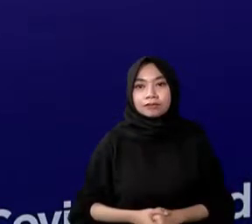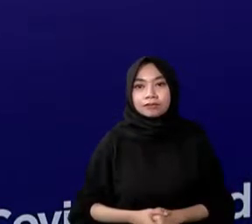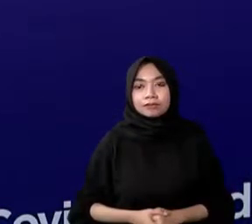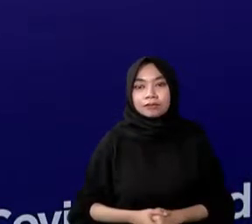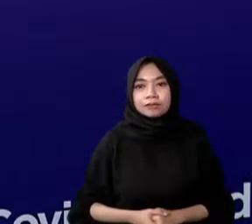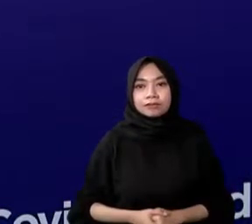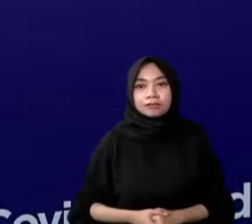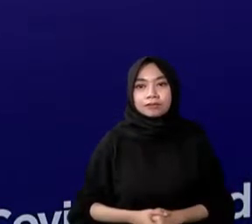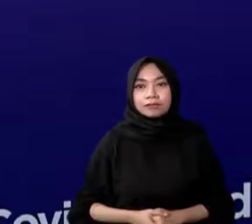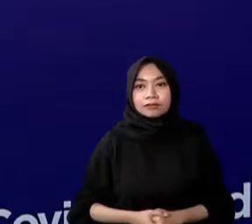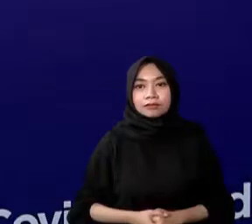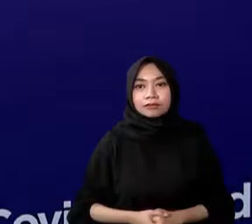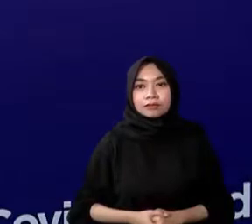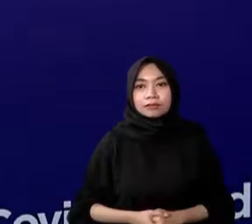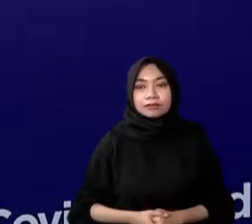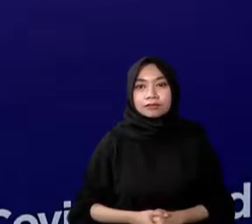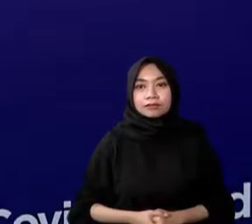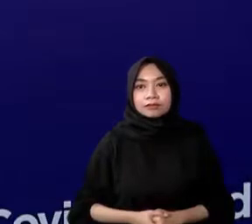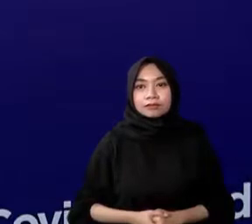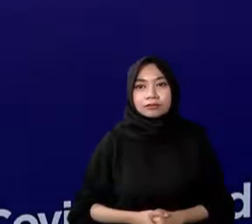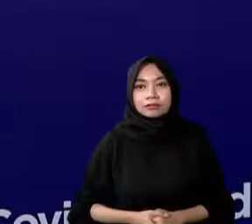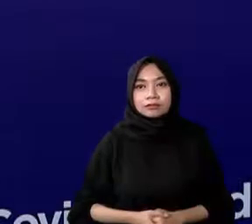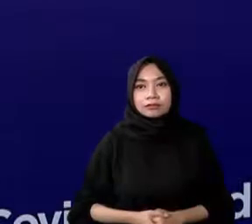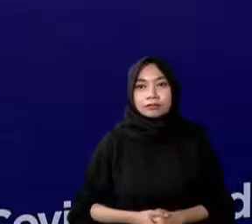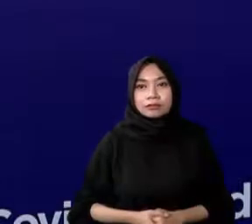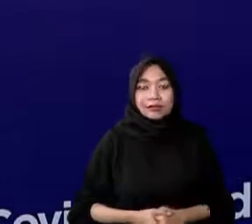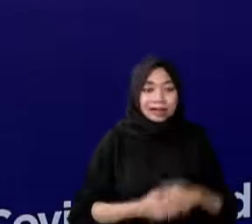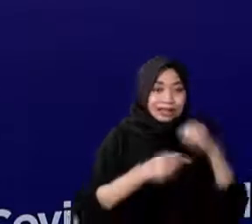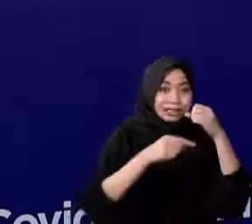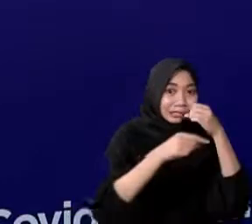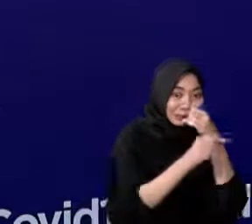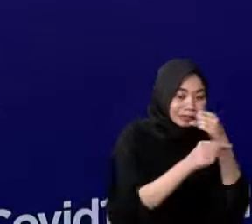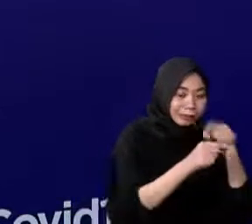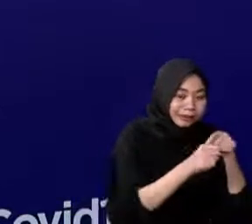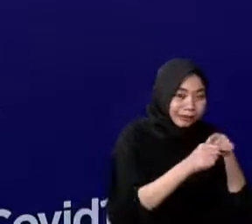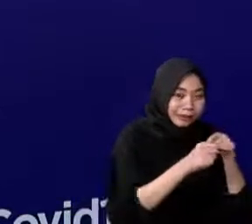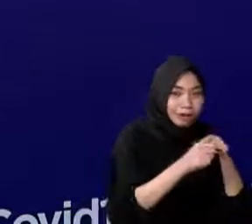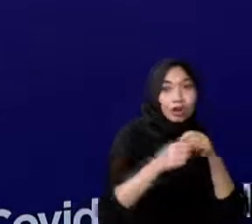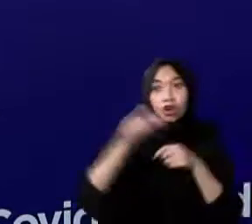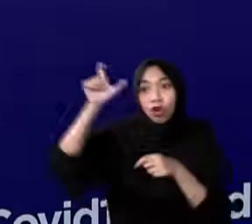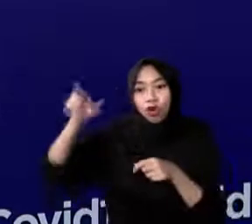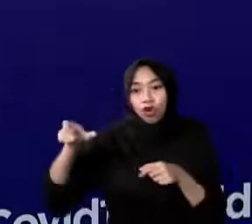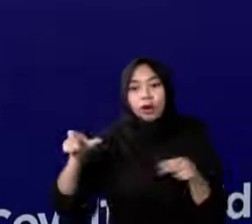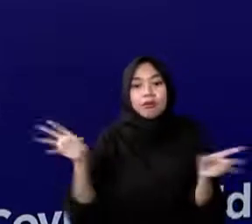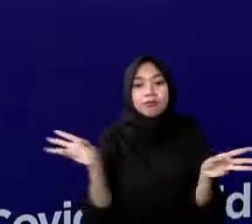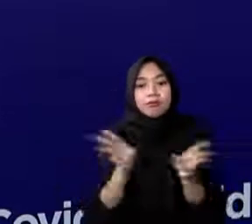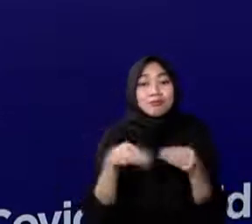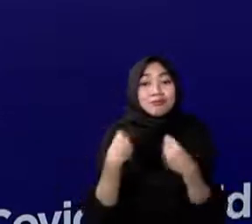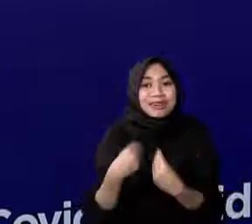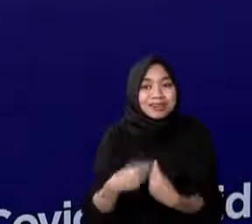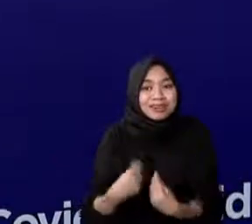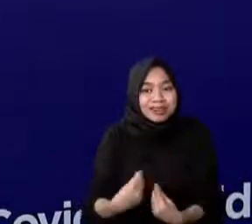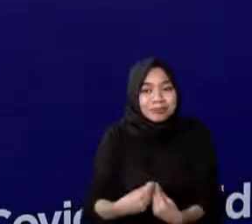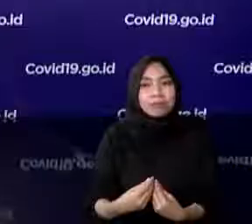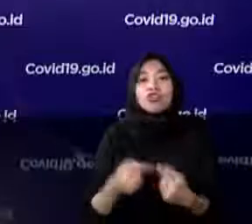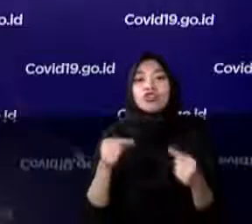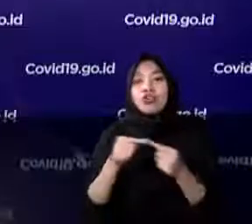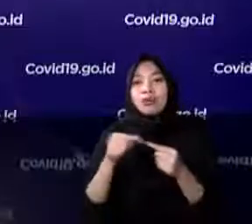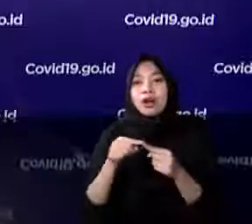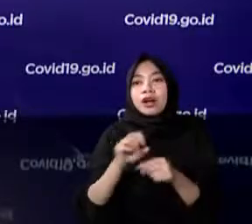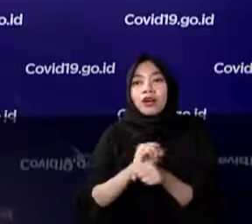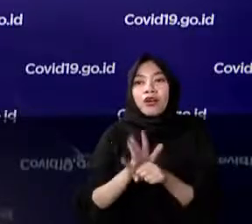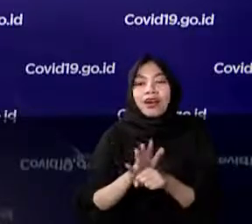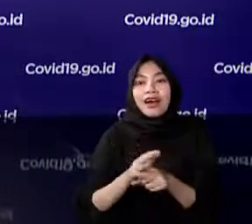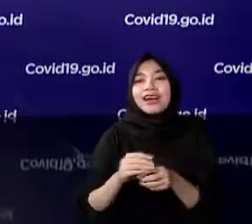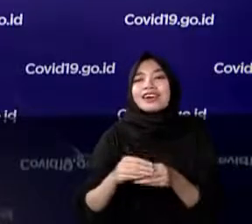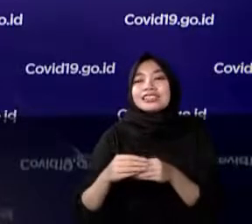Putri, setelah jumlah pemeriksaan spesimen dengan orang, hal yang harus kita pahami adalah untuk melihat COVID-19 adalah